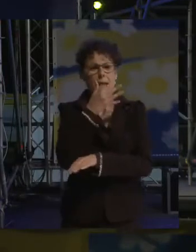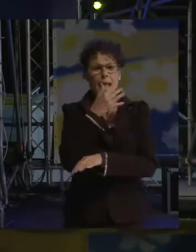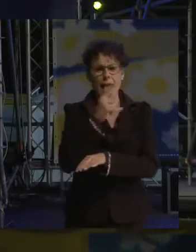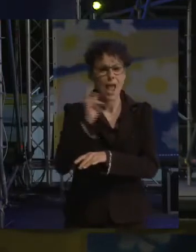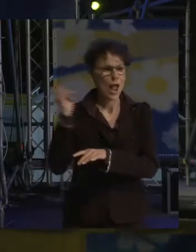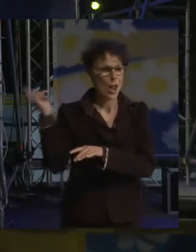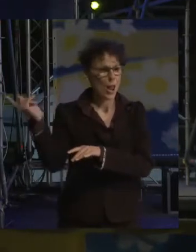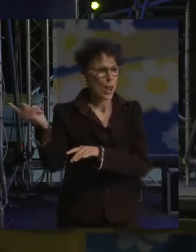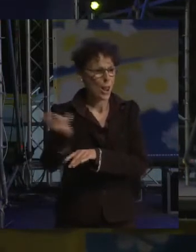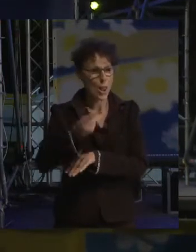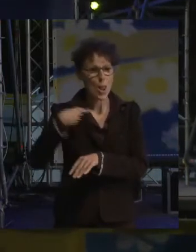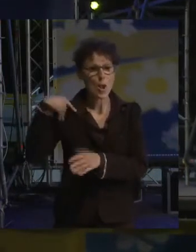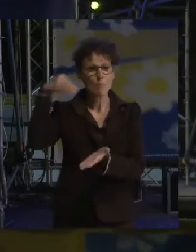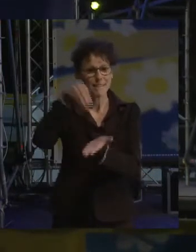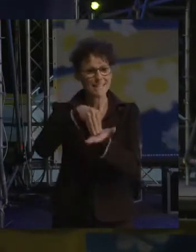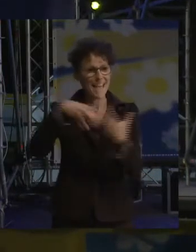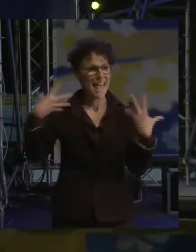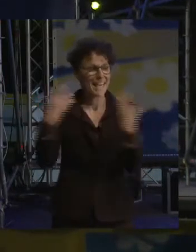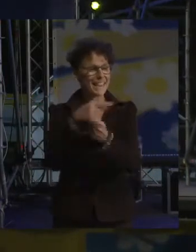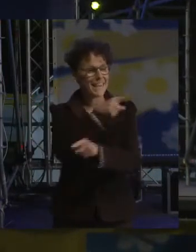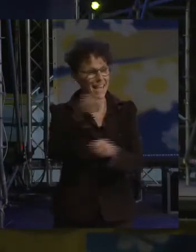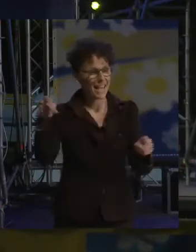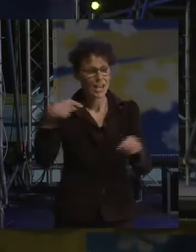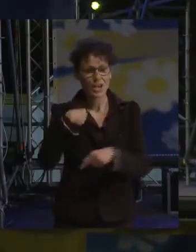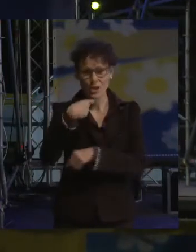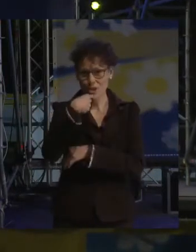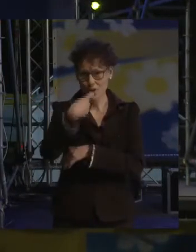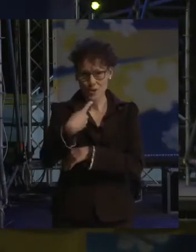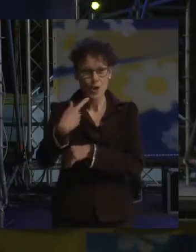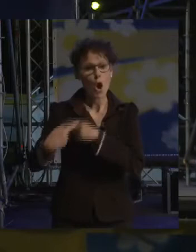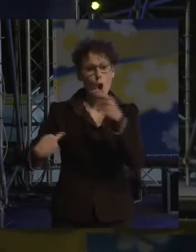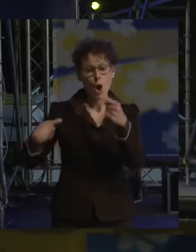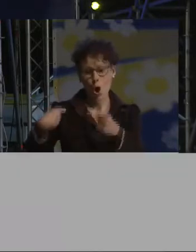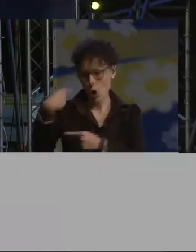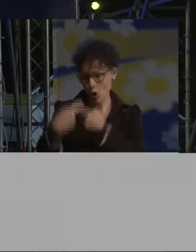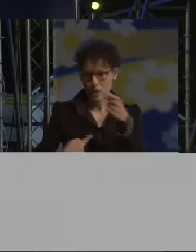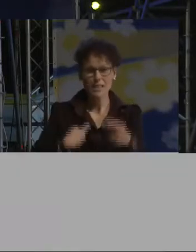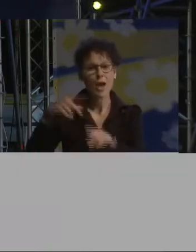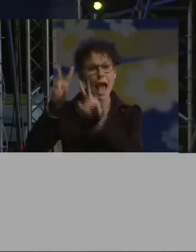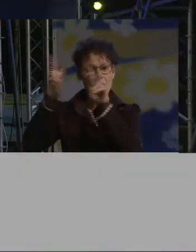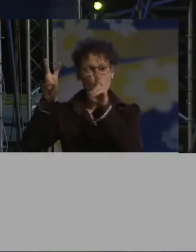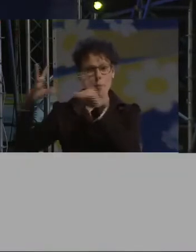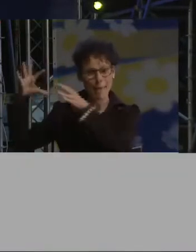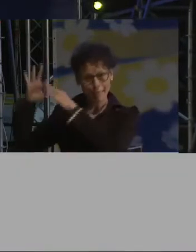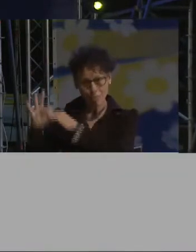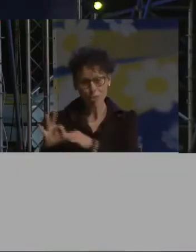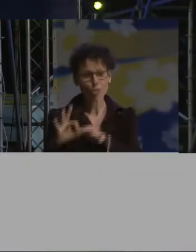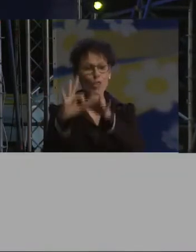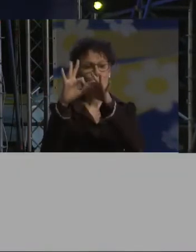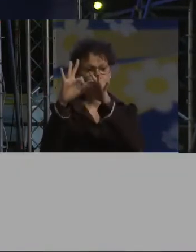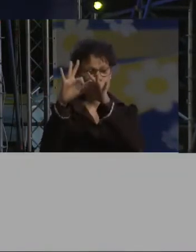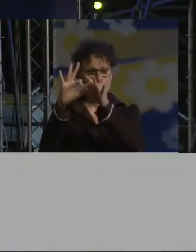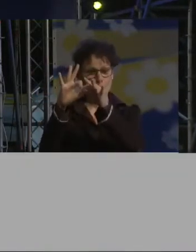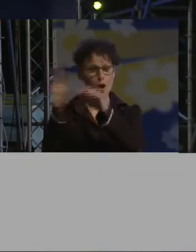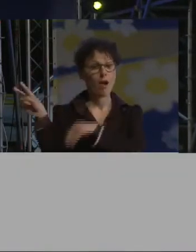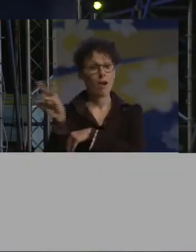voi stasera io ho l'onore di continuare a parlare di quello che claudio evito di hanno